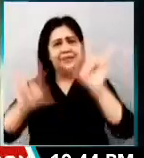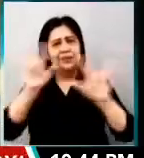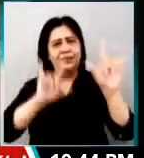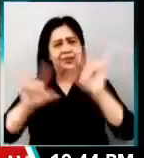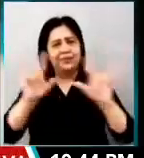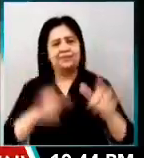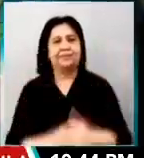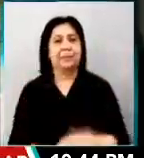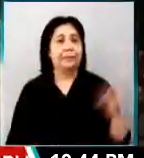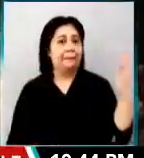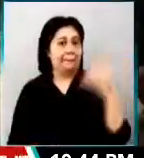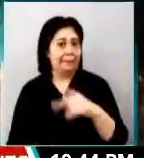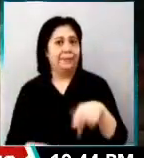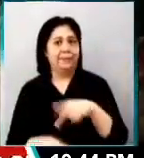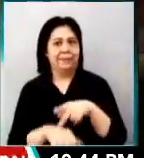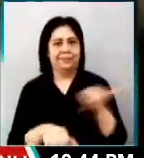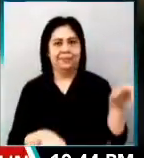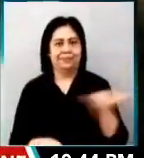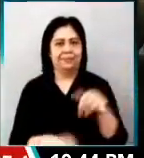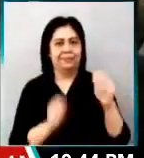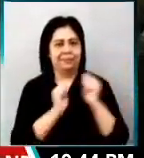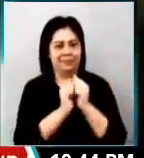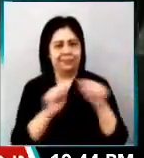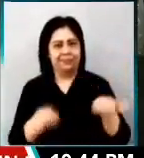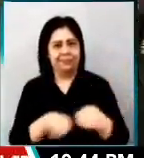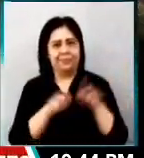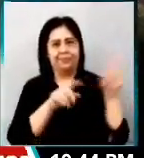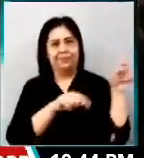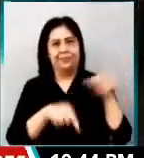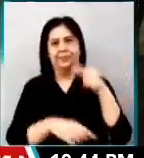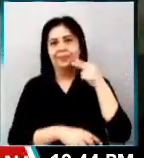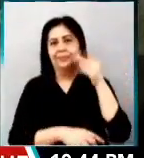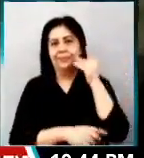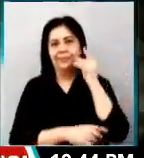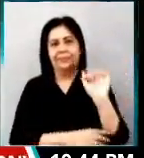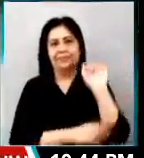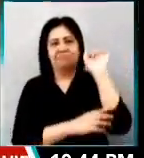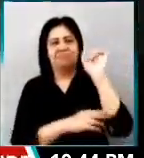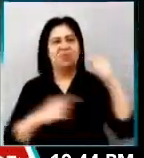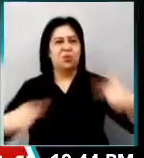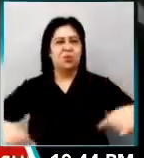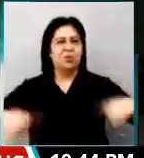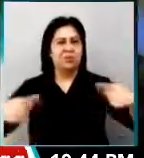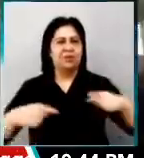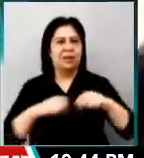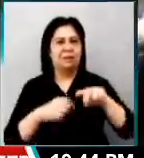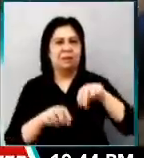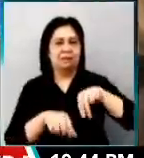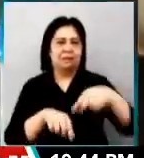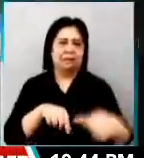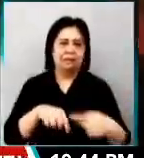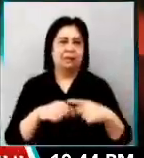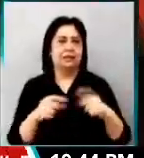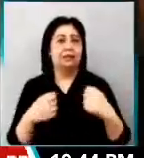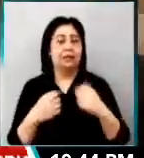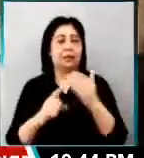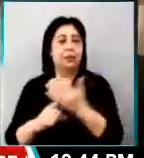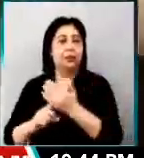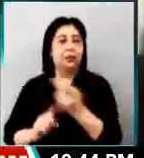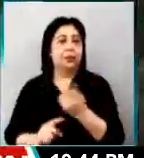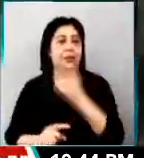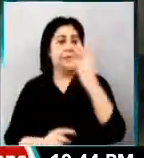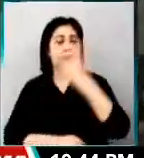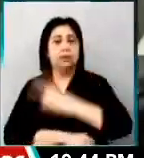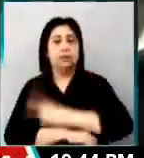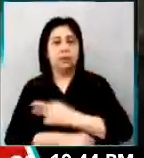rin si Marjeline kasabay ni Heidelyn Diaz. Naka-wheelchair siya matapos matapilok. Magkakwarantine sila ng 7 araw alinsunod